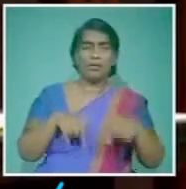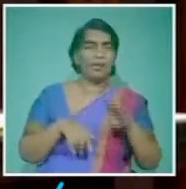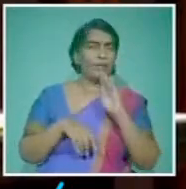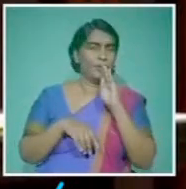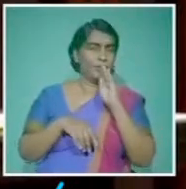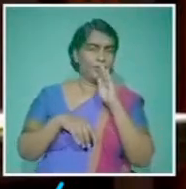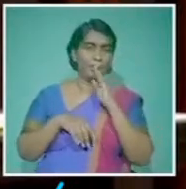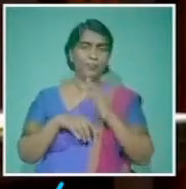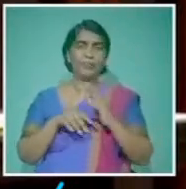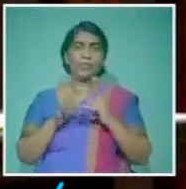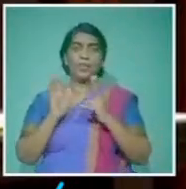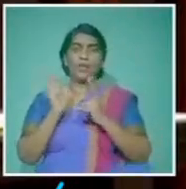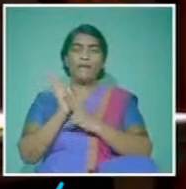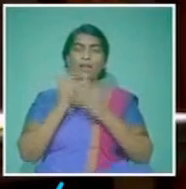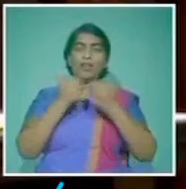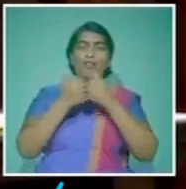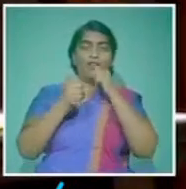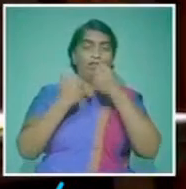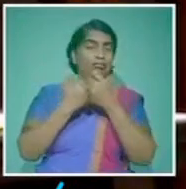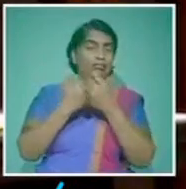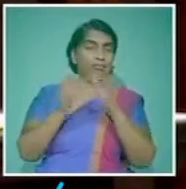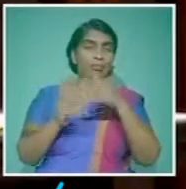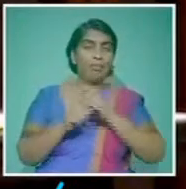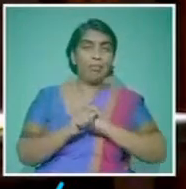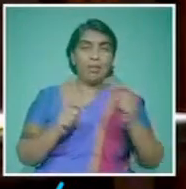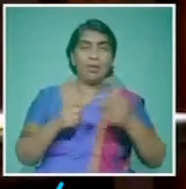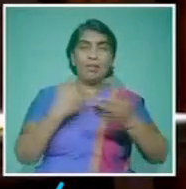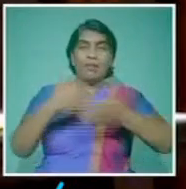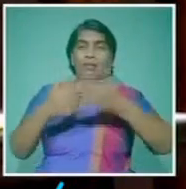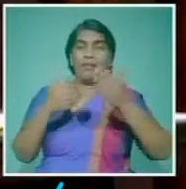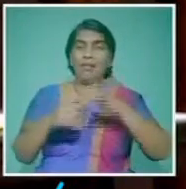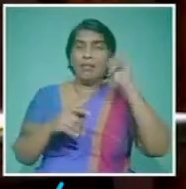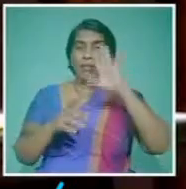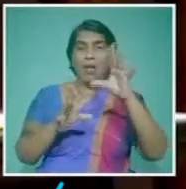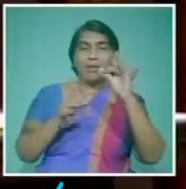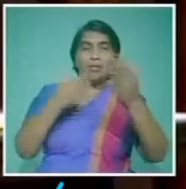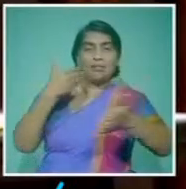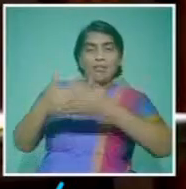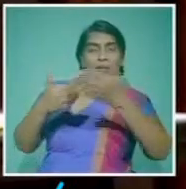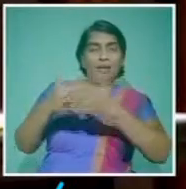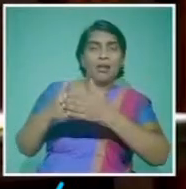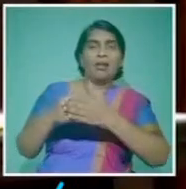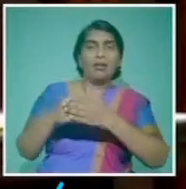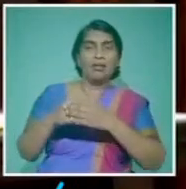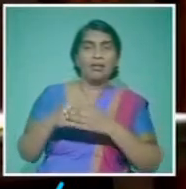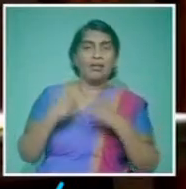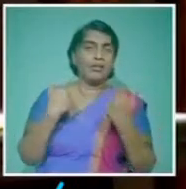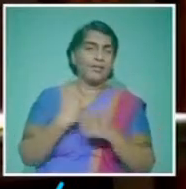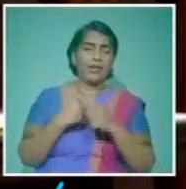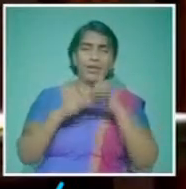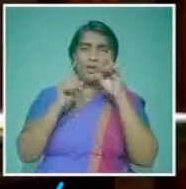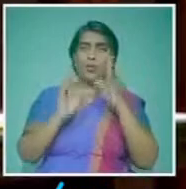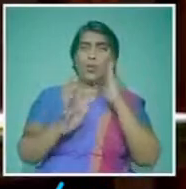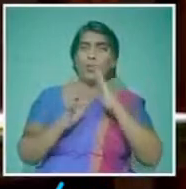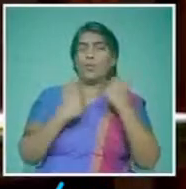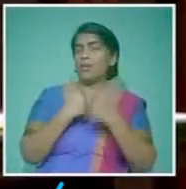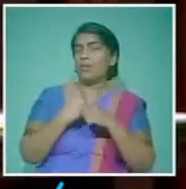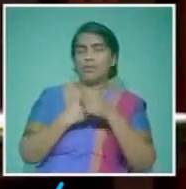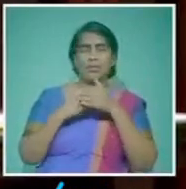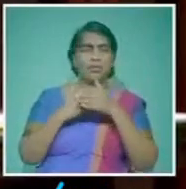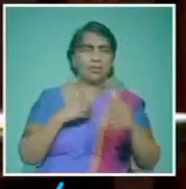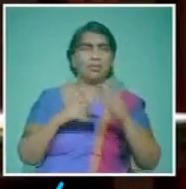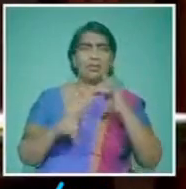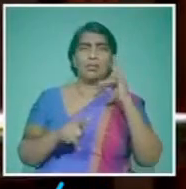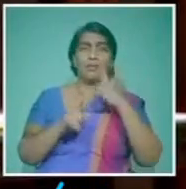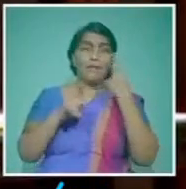මේ වික්ටෝරියා වේල්ල කඩාගෙන යනකොට මකබාස් කෙනෙක් ගිහලා ස්ටෝන් ගම් බෝතලේකුයි මේ පටේකුයි අරන් ගිහලා කරන වගේ වැඩක් තමයි ටුවරිසම් හරහා මේ